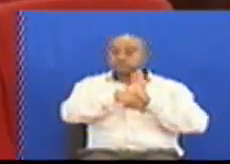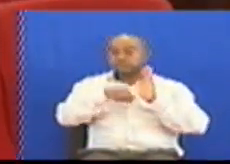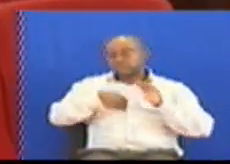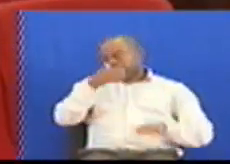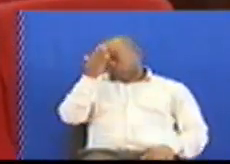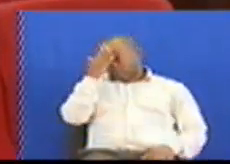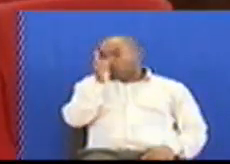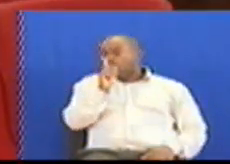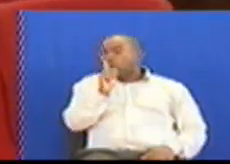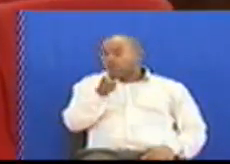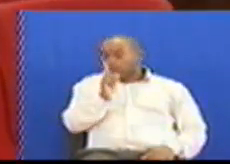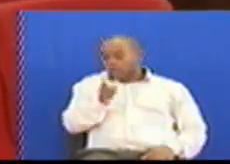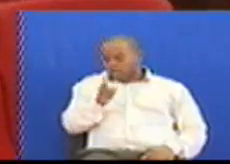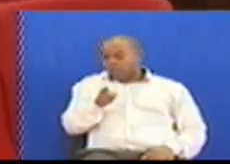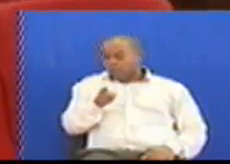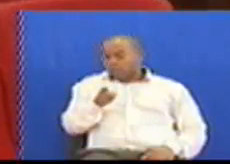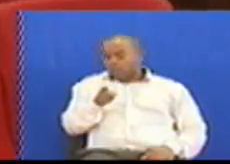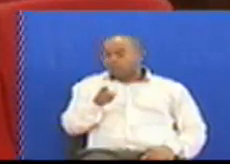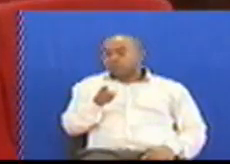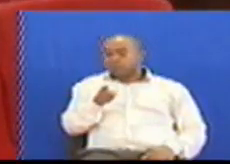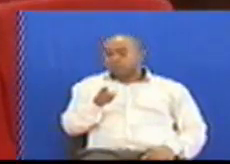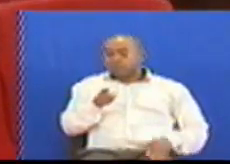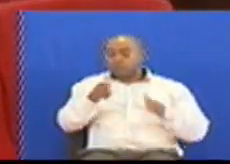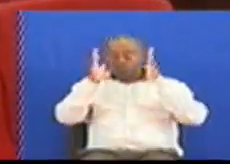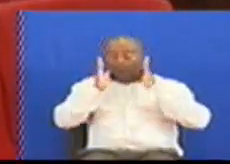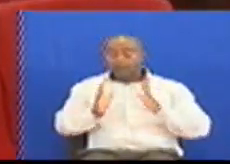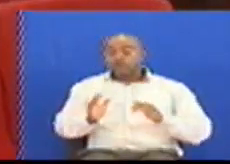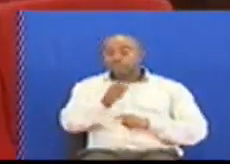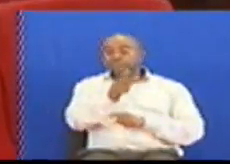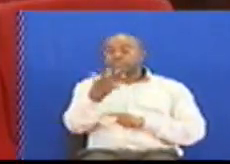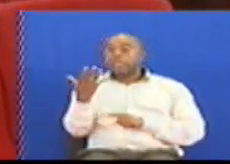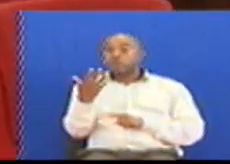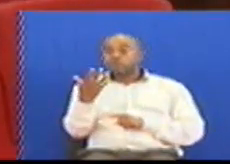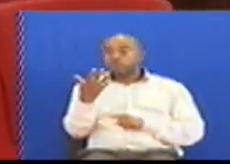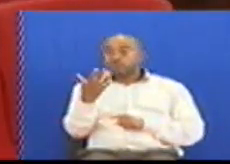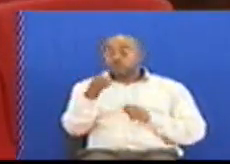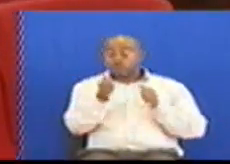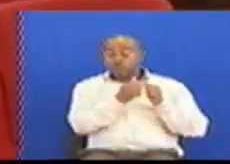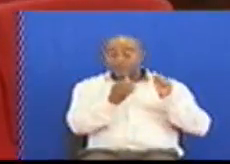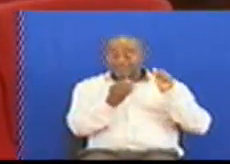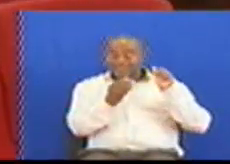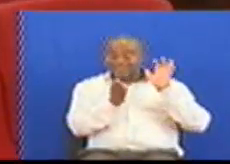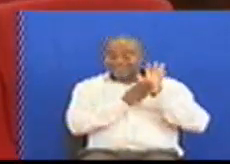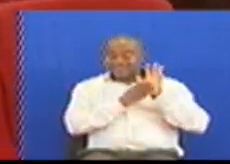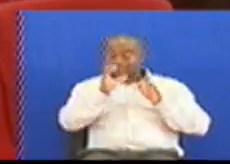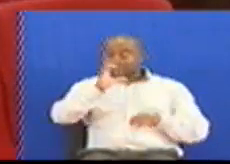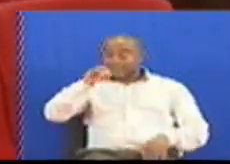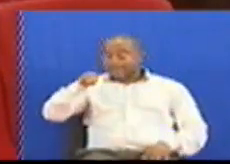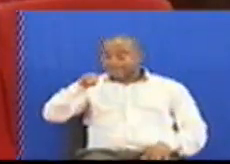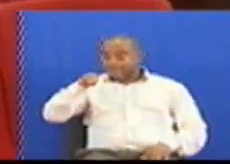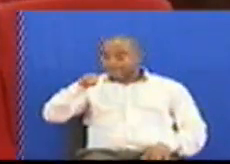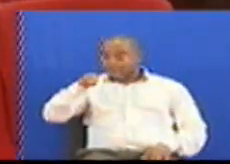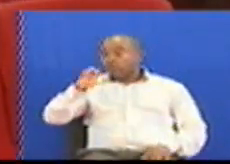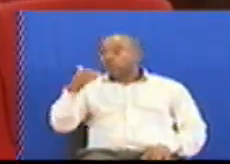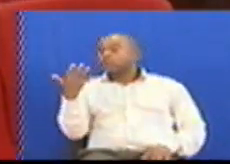wabunge 25 wa majimbo, kwa maana wabunge 19 kwenye Chama cha Mapinduzi, lakini wabunge kama